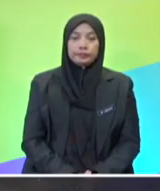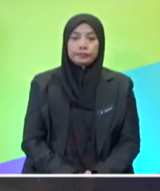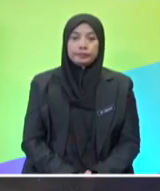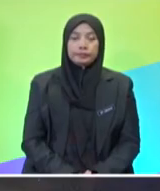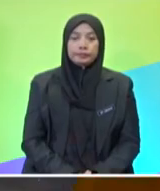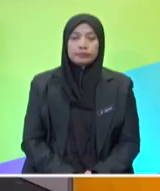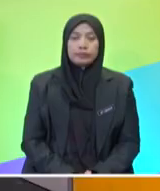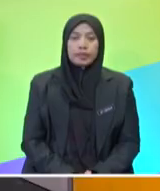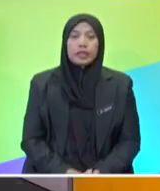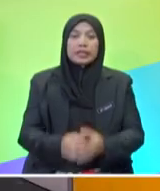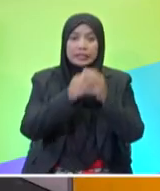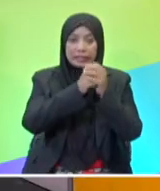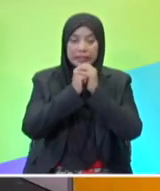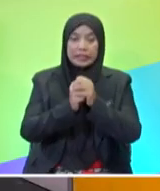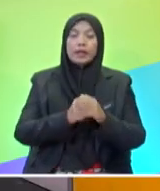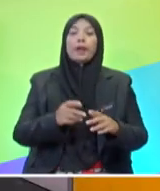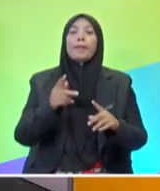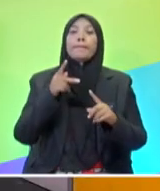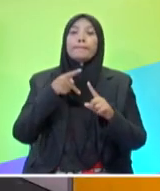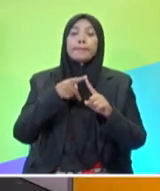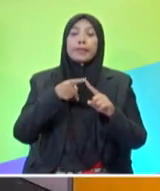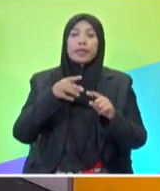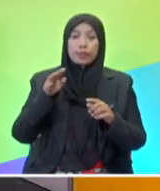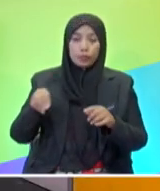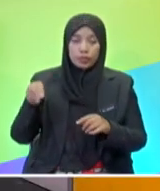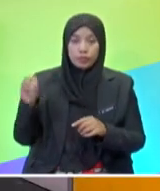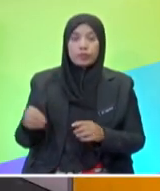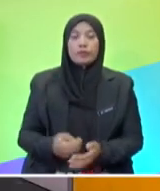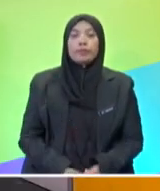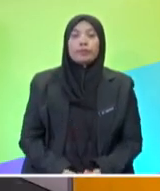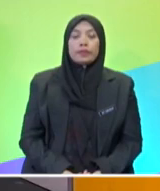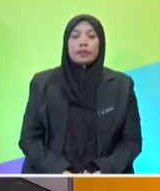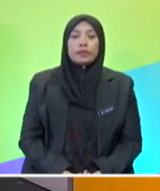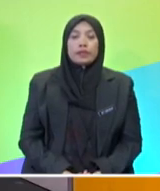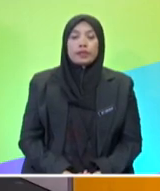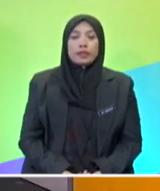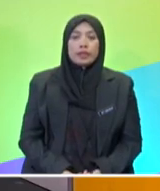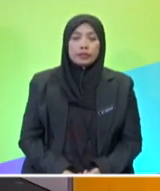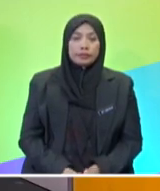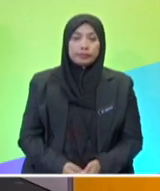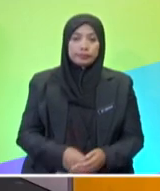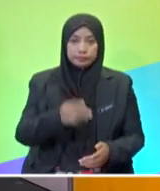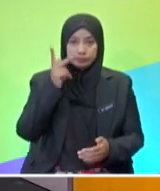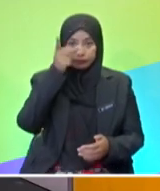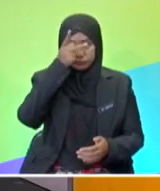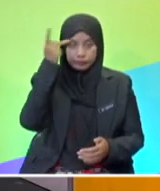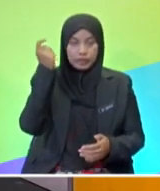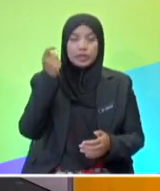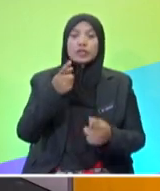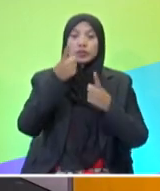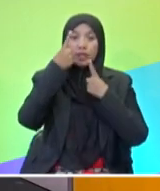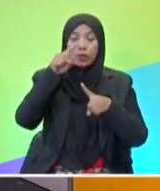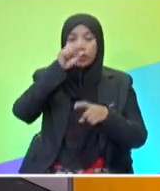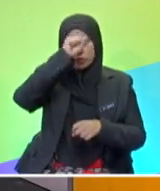Okey. Tahniah kepada anak-anak murid. Nampaknya anak-anak murid Ustazah memang betul-betul menjawab tumpu perhatian semasa Ustazah